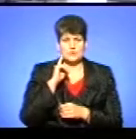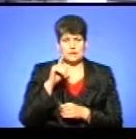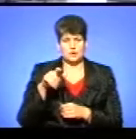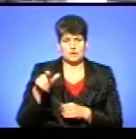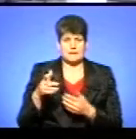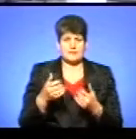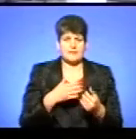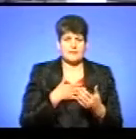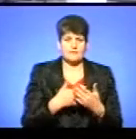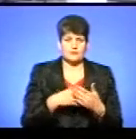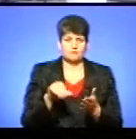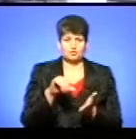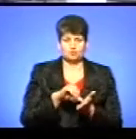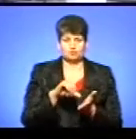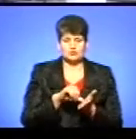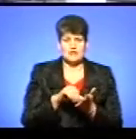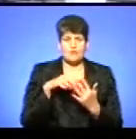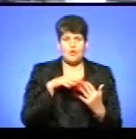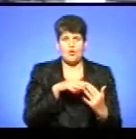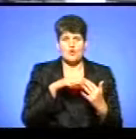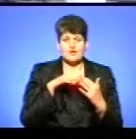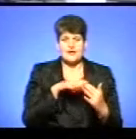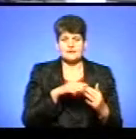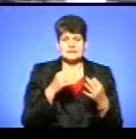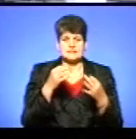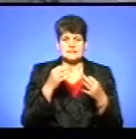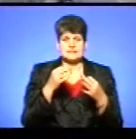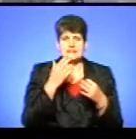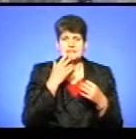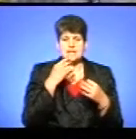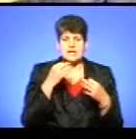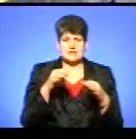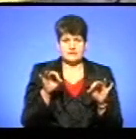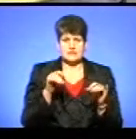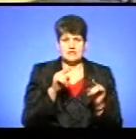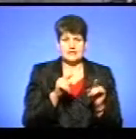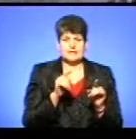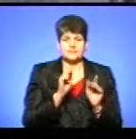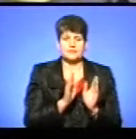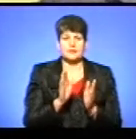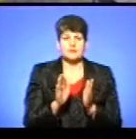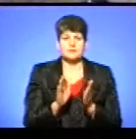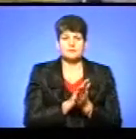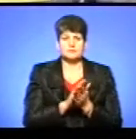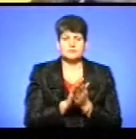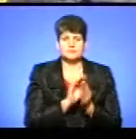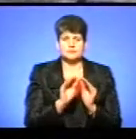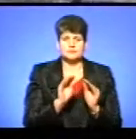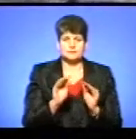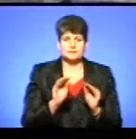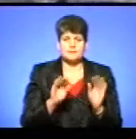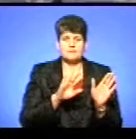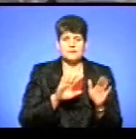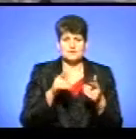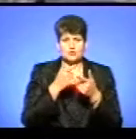брали активну участь в боях за національне визволення. Їх впорядковували могили вже після